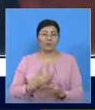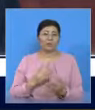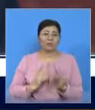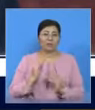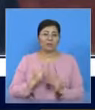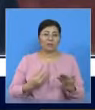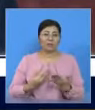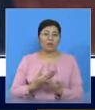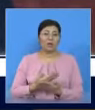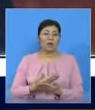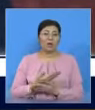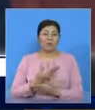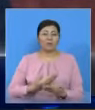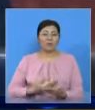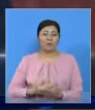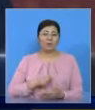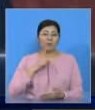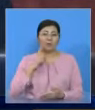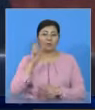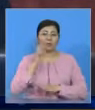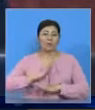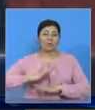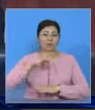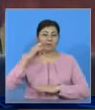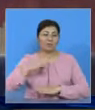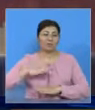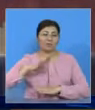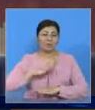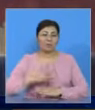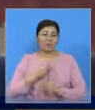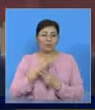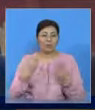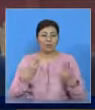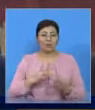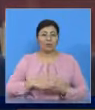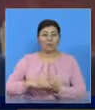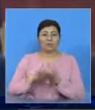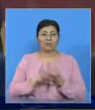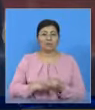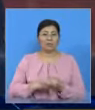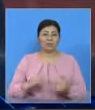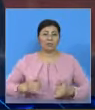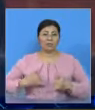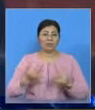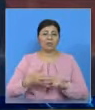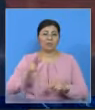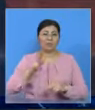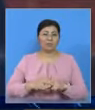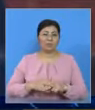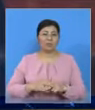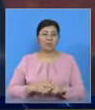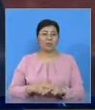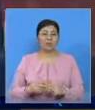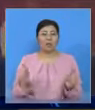Казахстана проявили выдержку, стабильность, единство. И благодаря этому мы приближаемся к большой